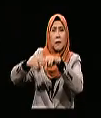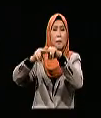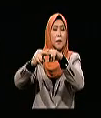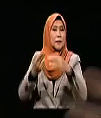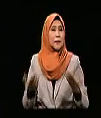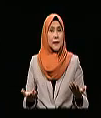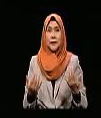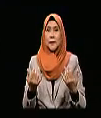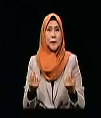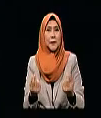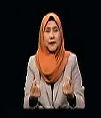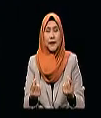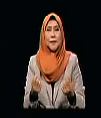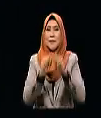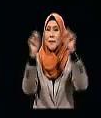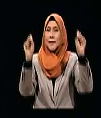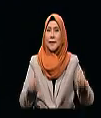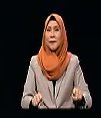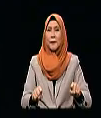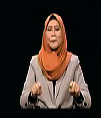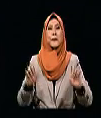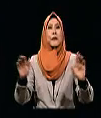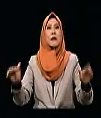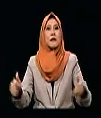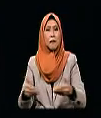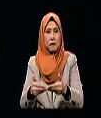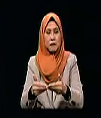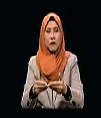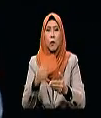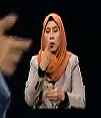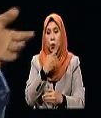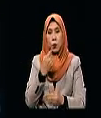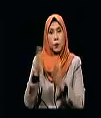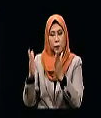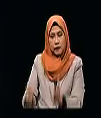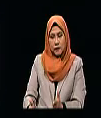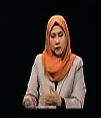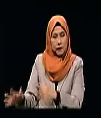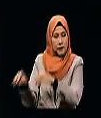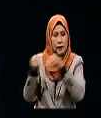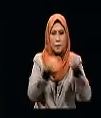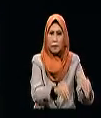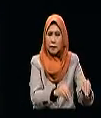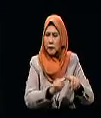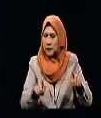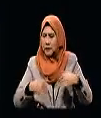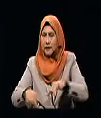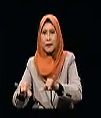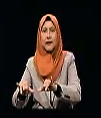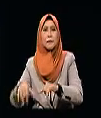nak kena buat sistem pengenalan di mana bagaimana mereka yang telah kita pindahkan tiba-tiba masih ada